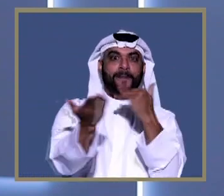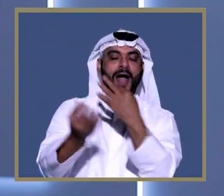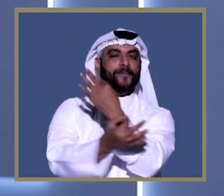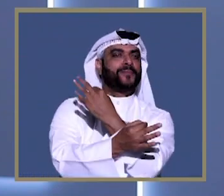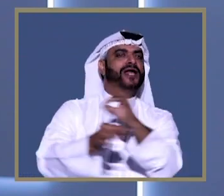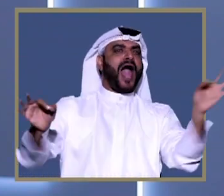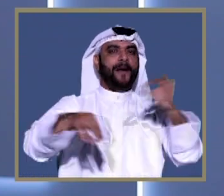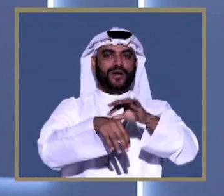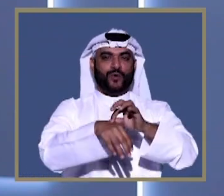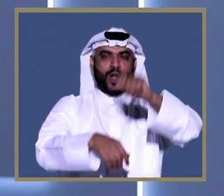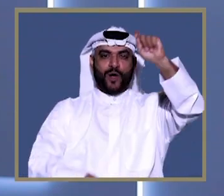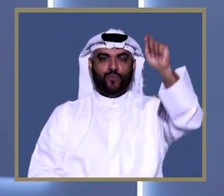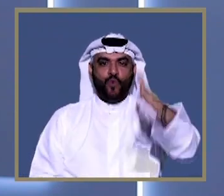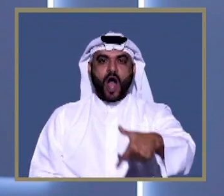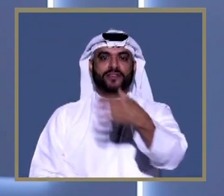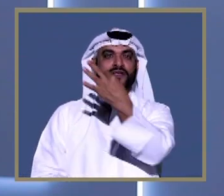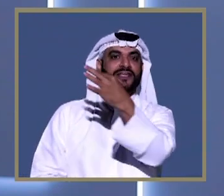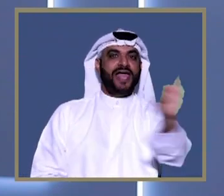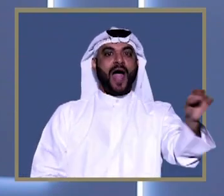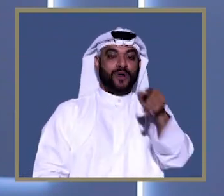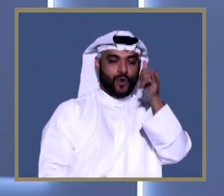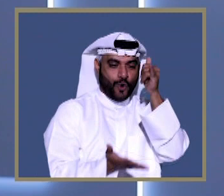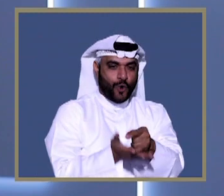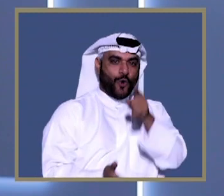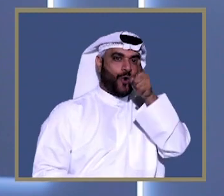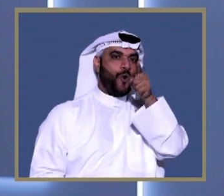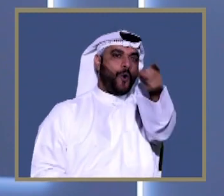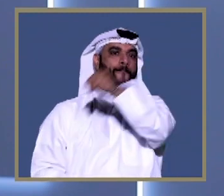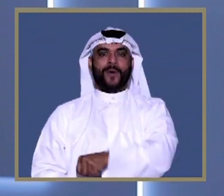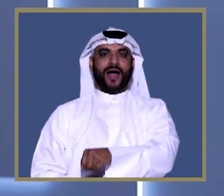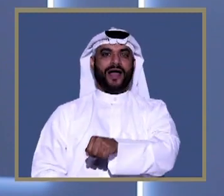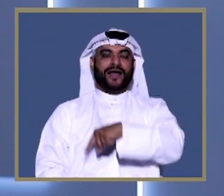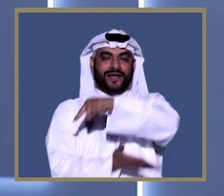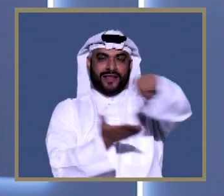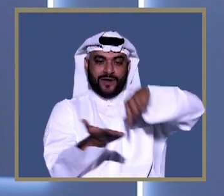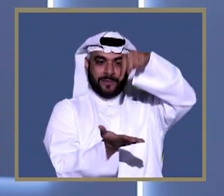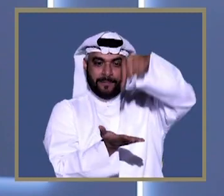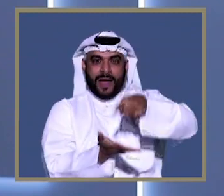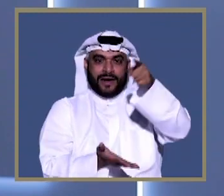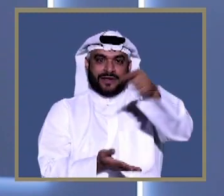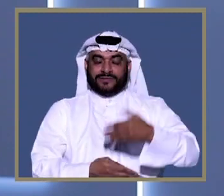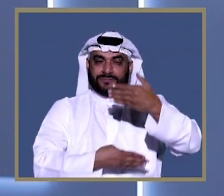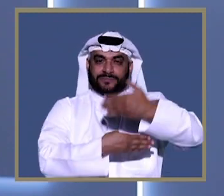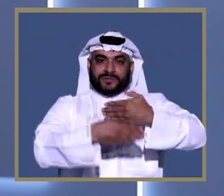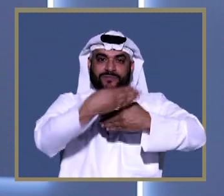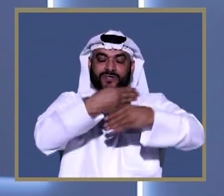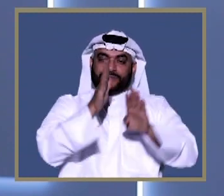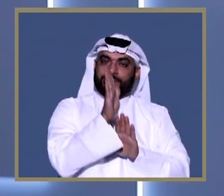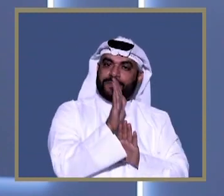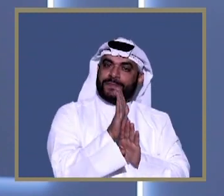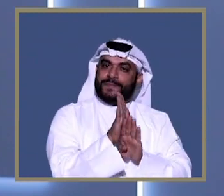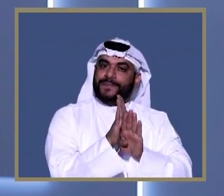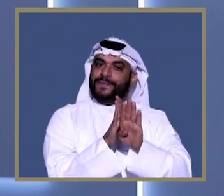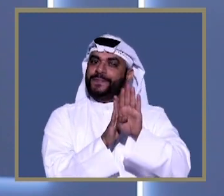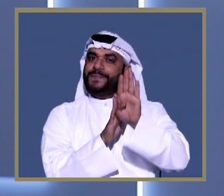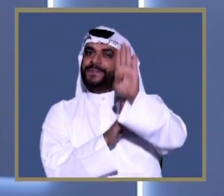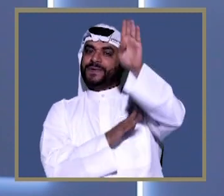مرة، شبابنا ومواطنينا هم نواة التقدم